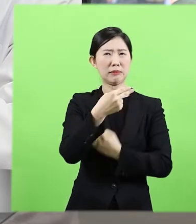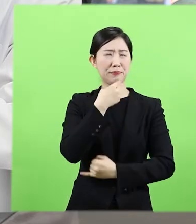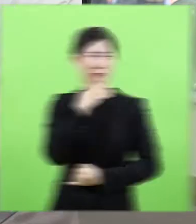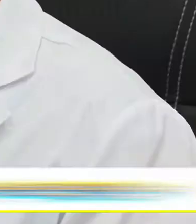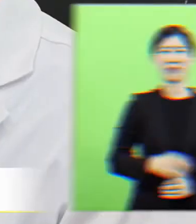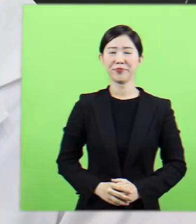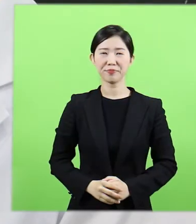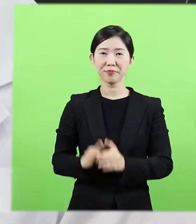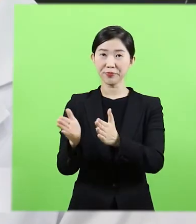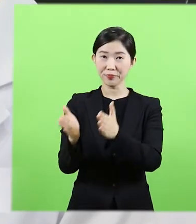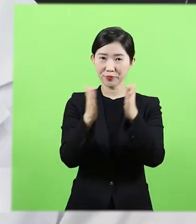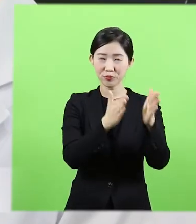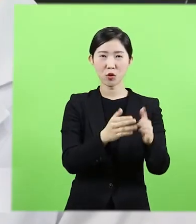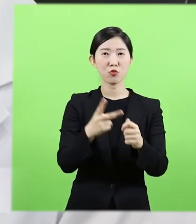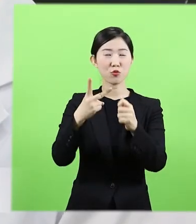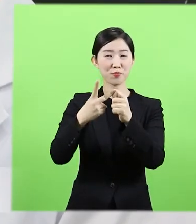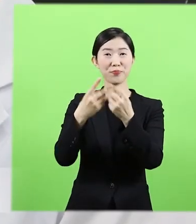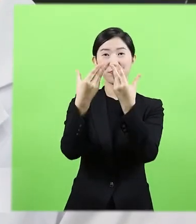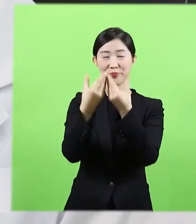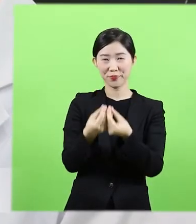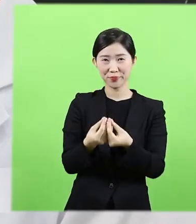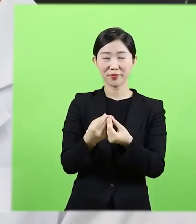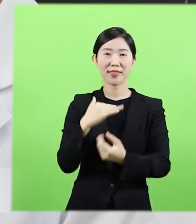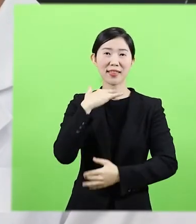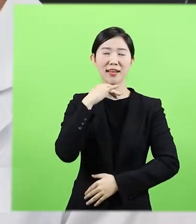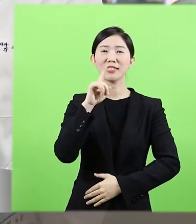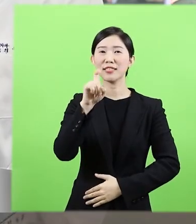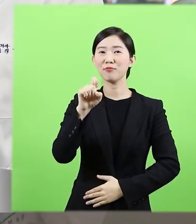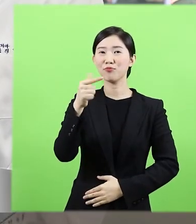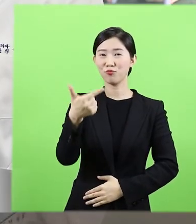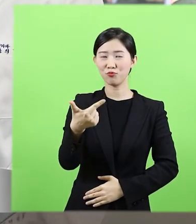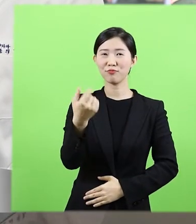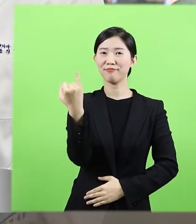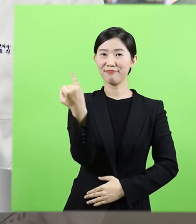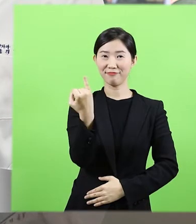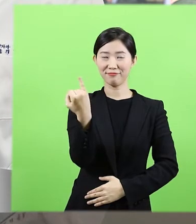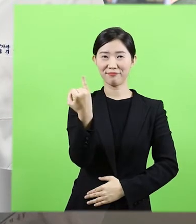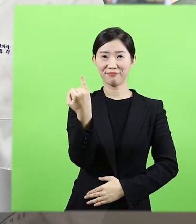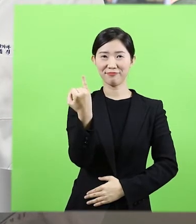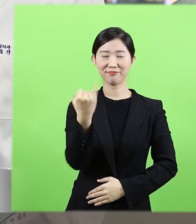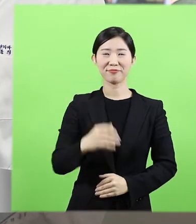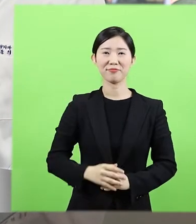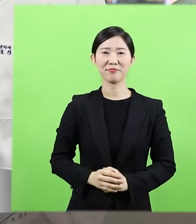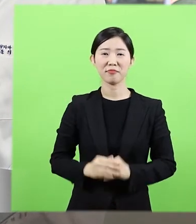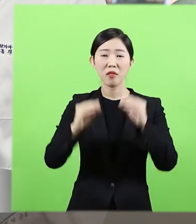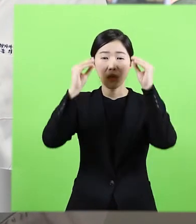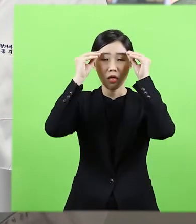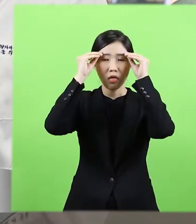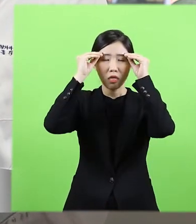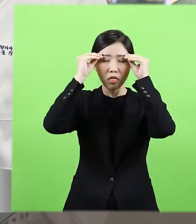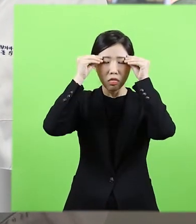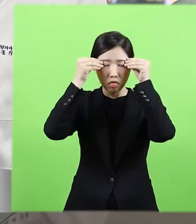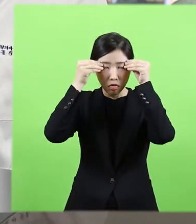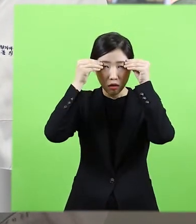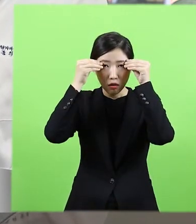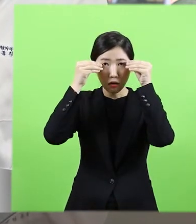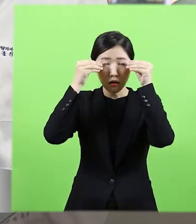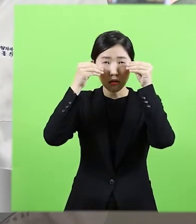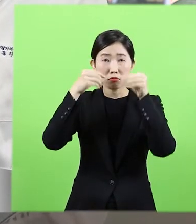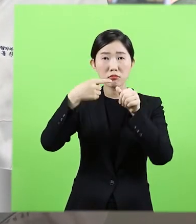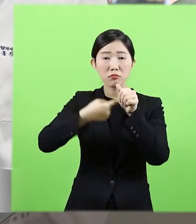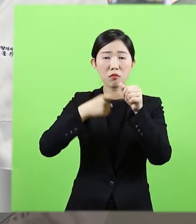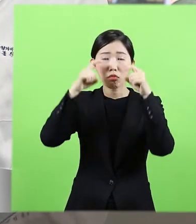것입니다. 두 번째 사례 소개해 드리겠습니다. 16세 여자 환자로